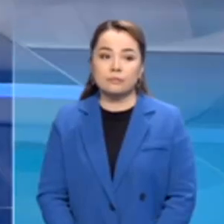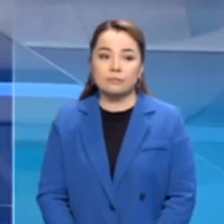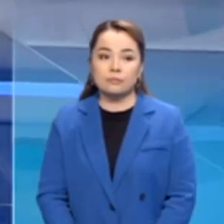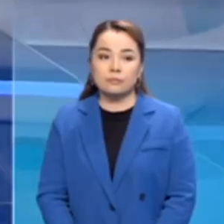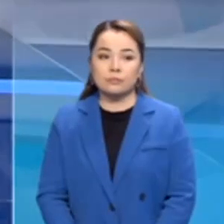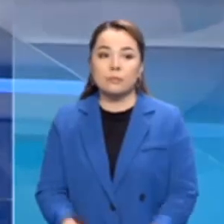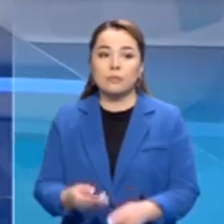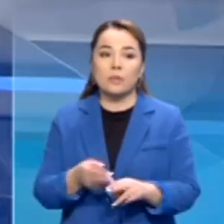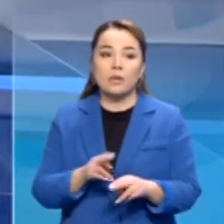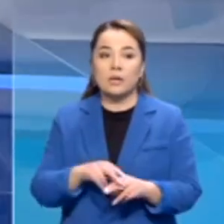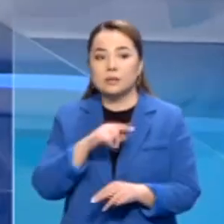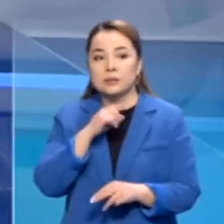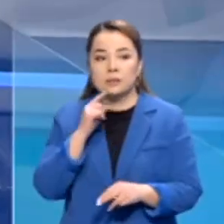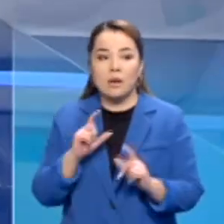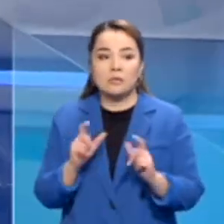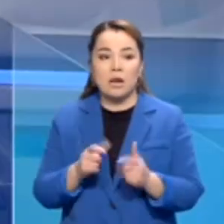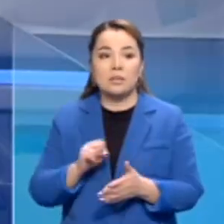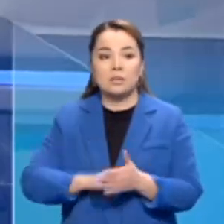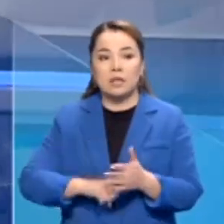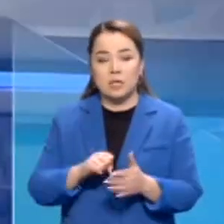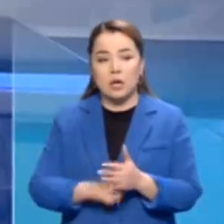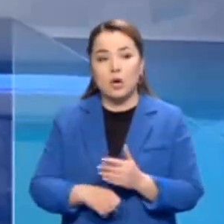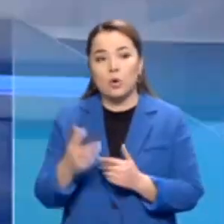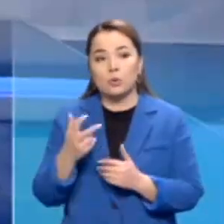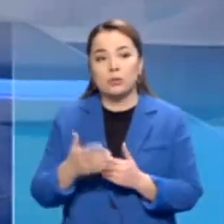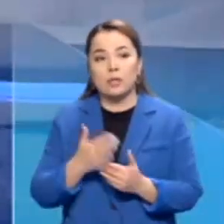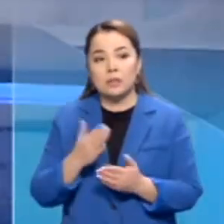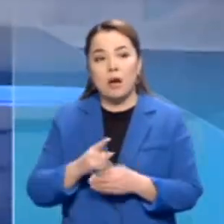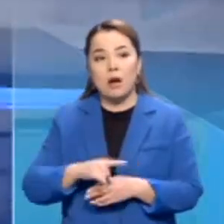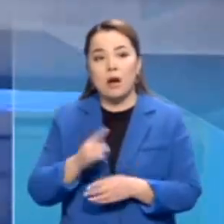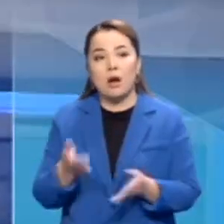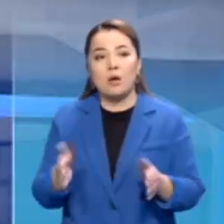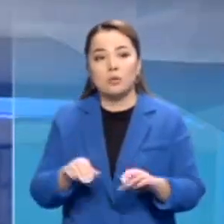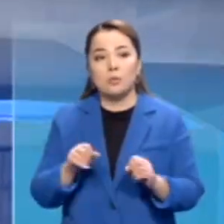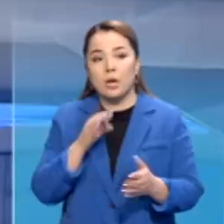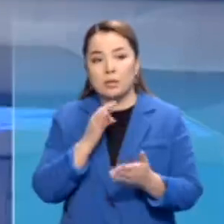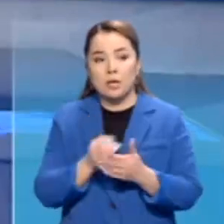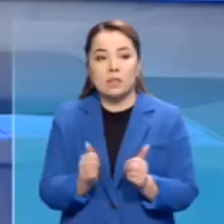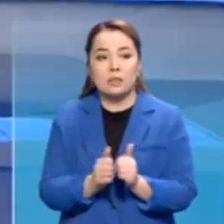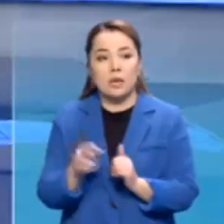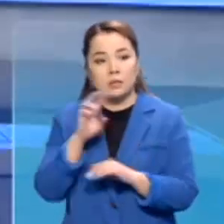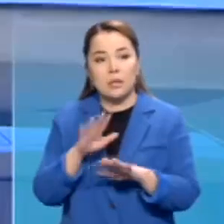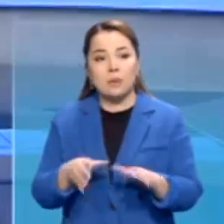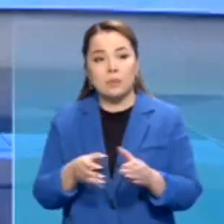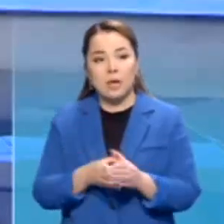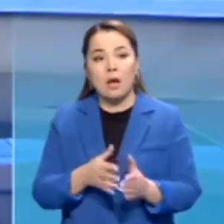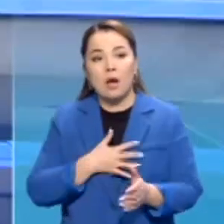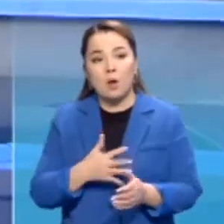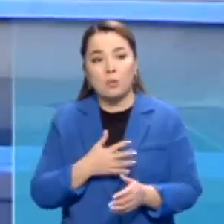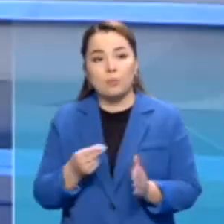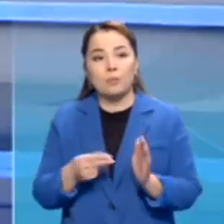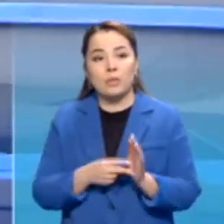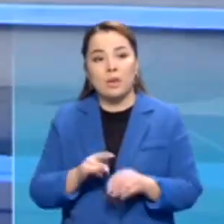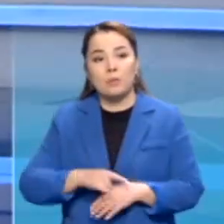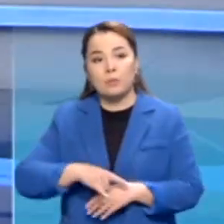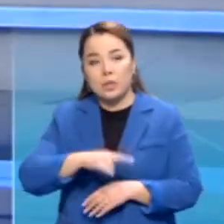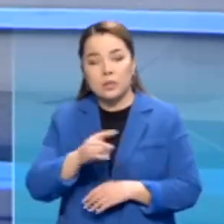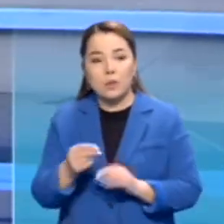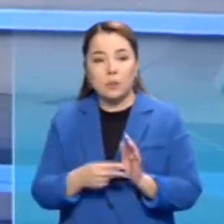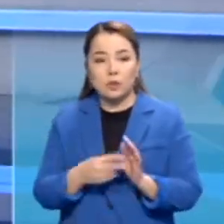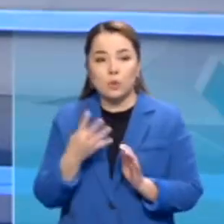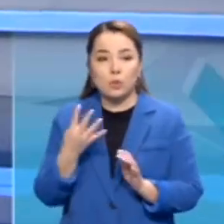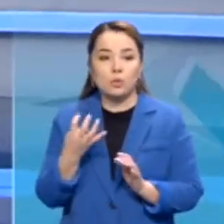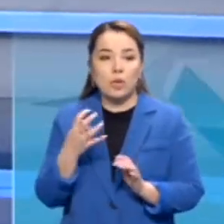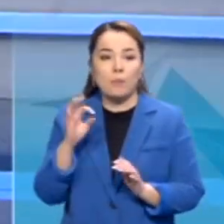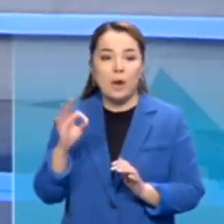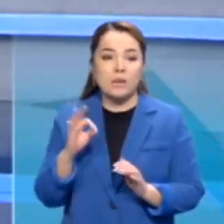Ал осы тұста Ресейде санкция салдарынан 300 ғана ұшақ қалуы мүмкін. Әргелес елде әуе билеттерінің бағасы 400%-ға